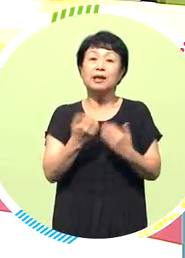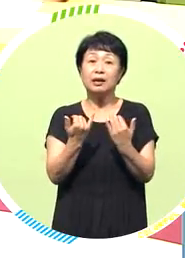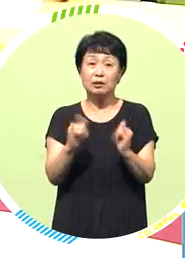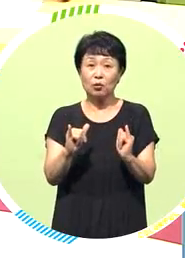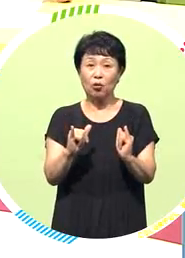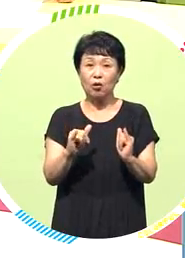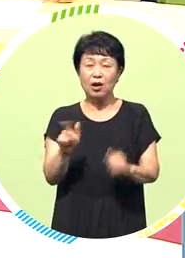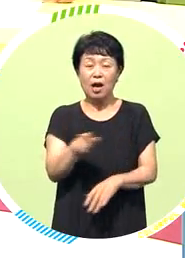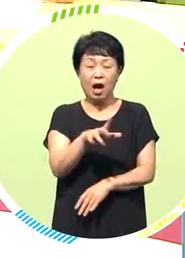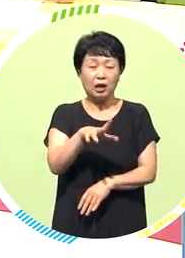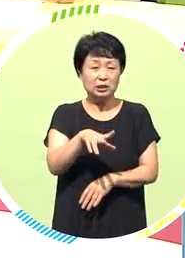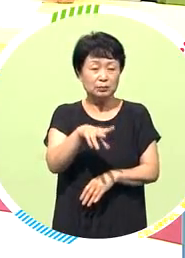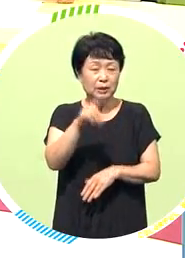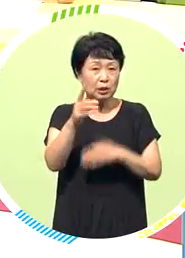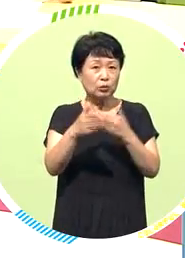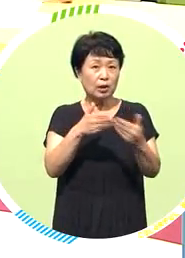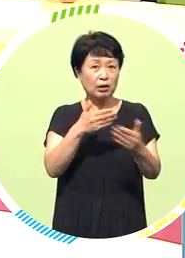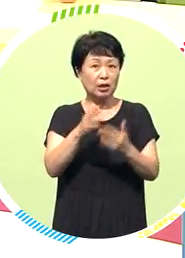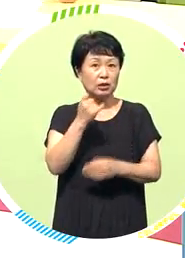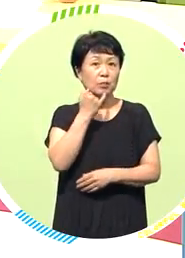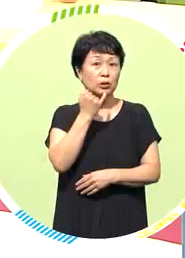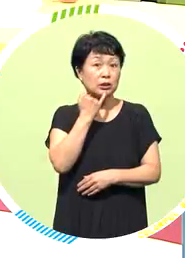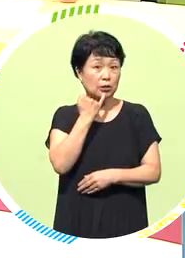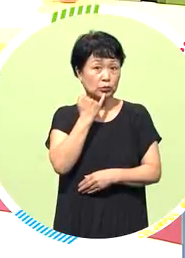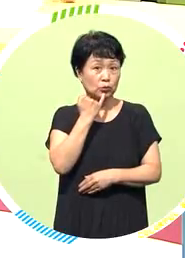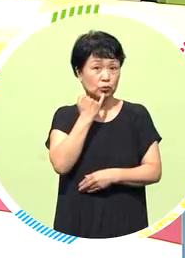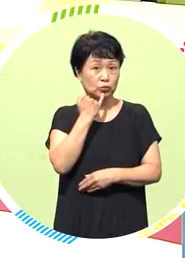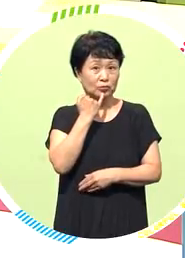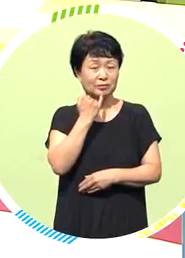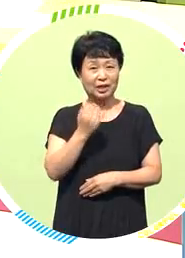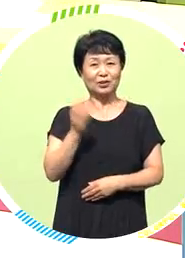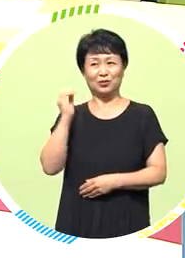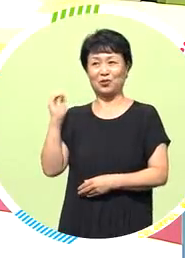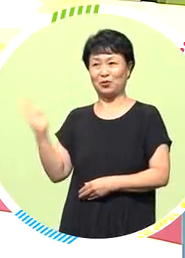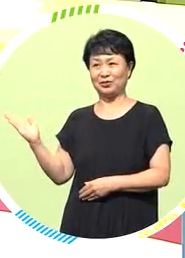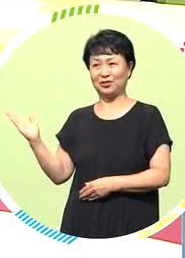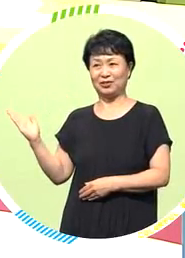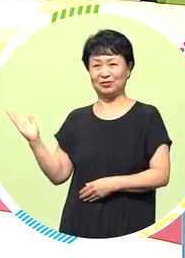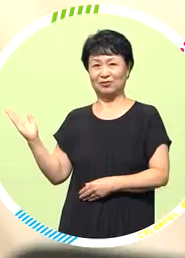も OK なあるアートに体験してきました。 VTR どうぞ。